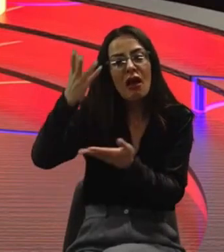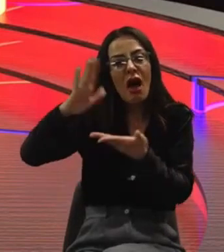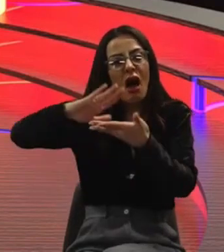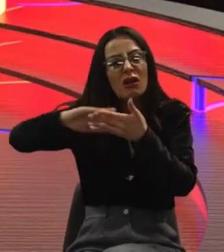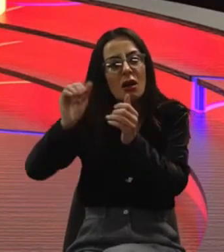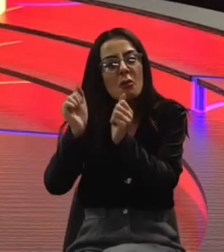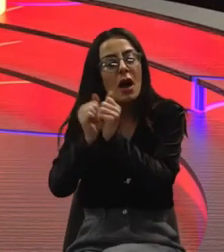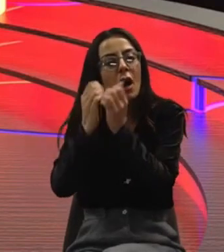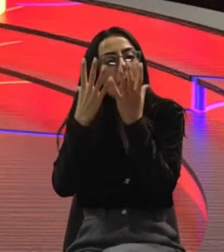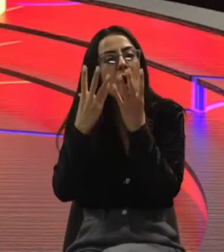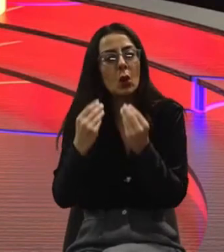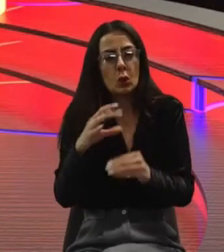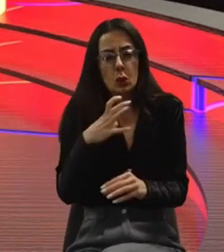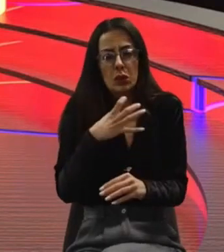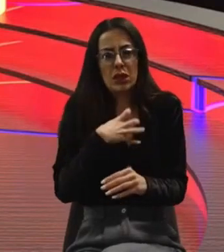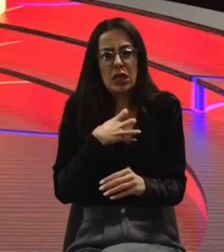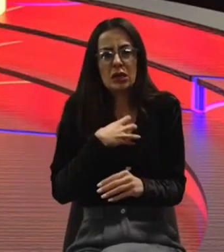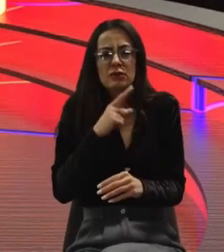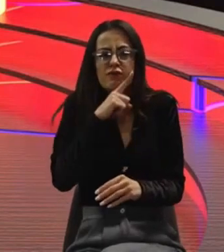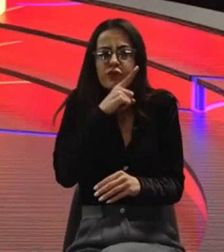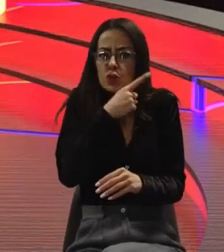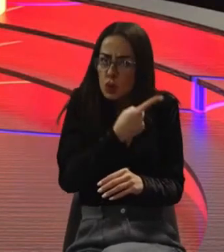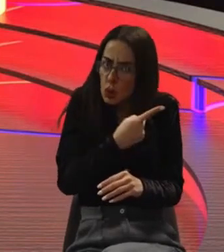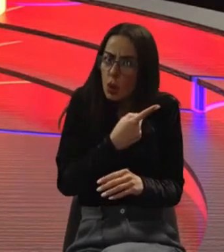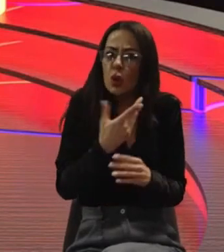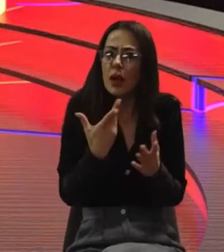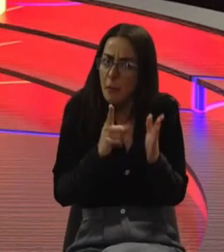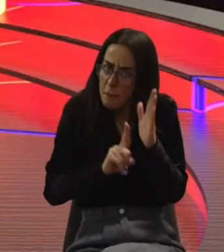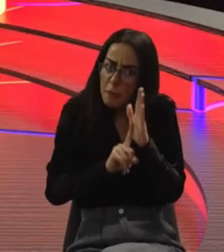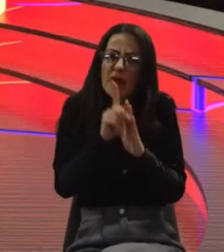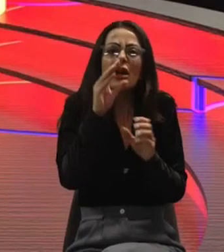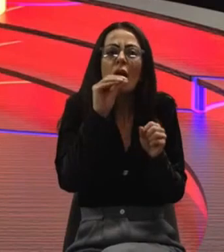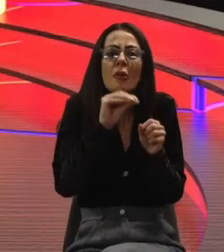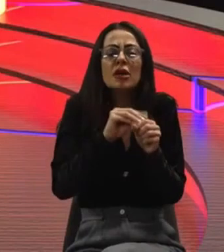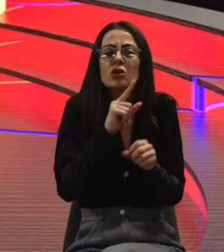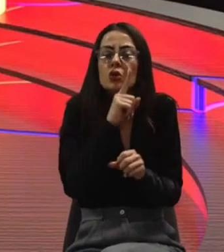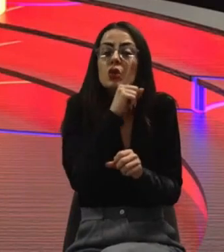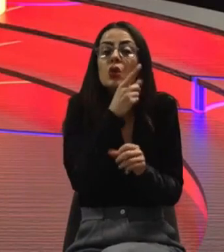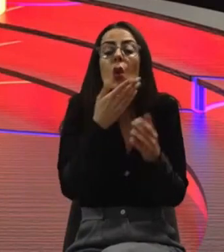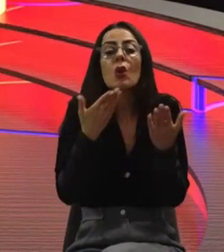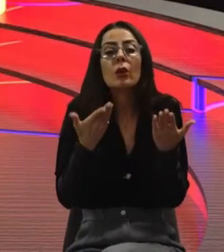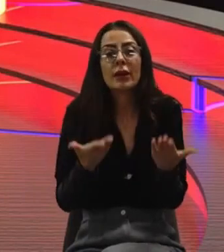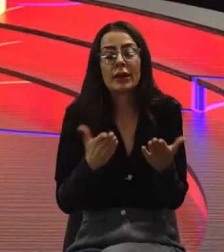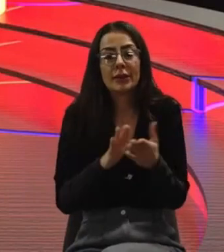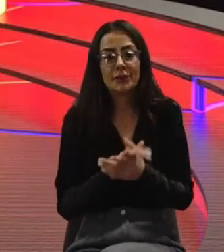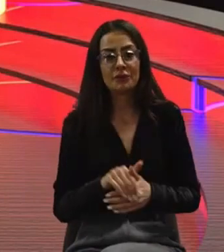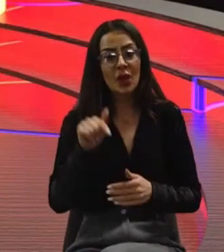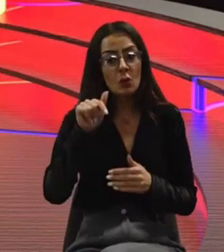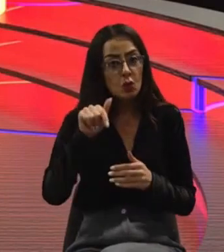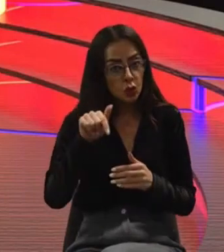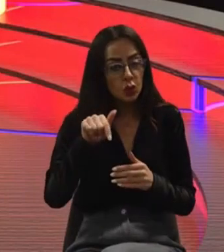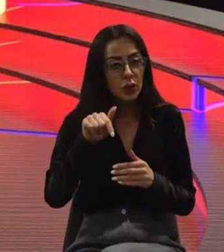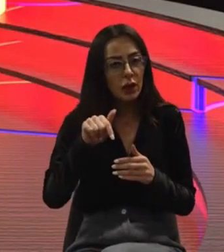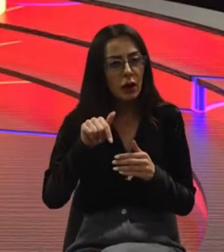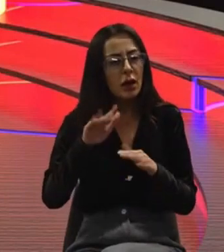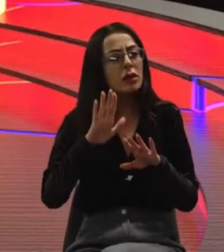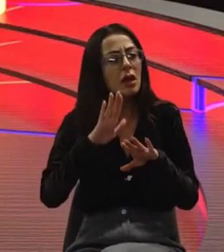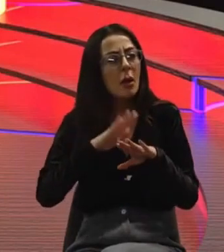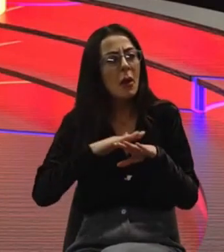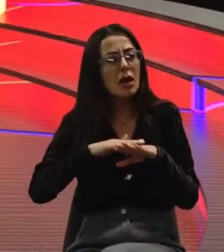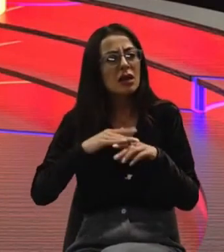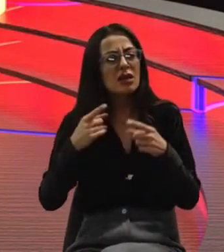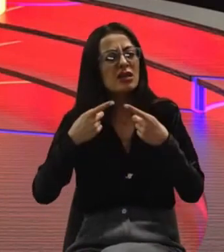çalışın kendinizi biraz bu konuda zorlayın Bunların hepsi Çünkü tamamı ileride daha farklı